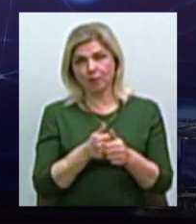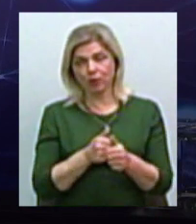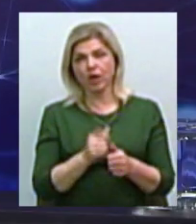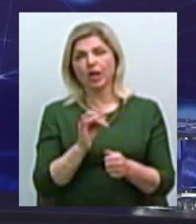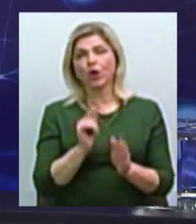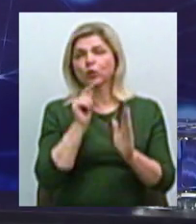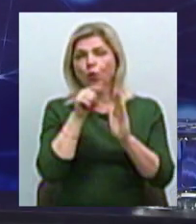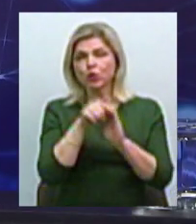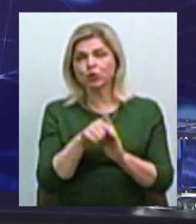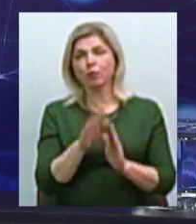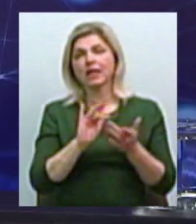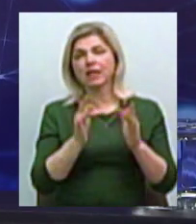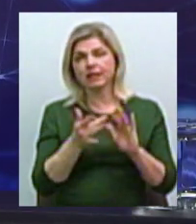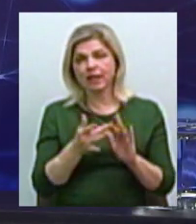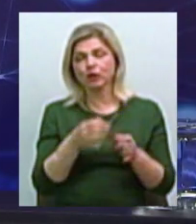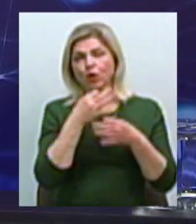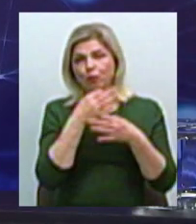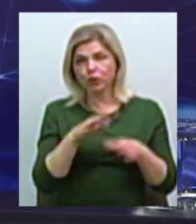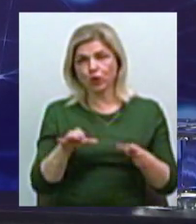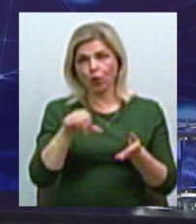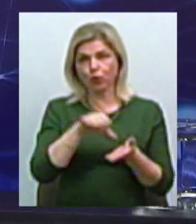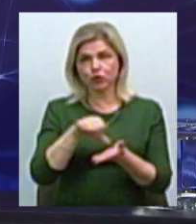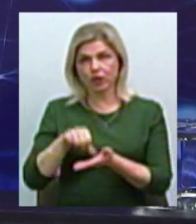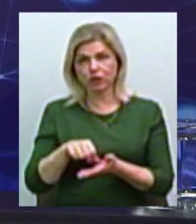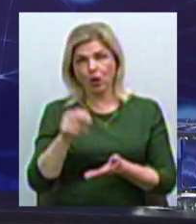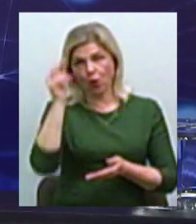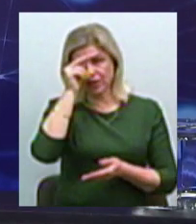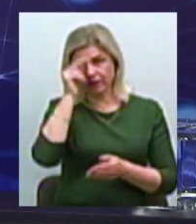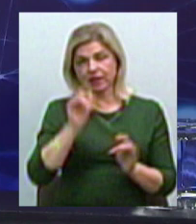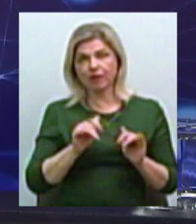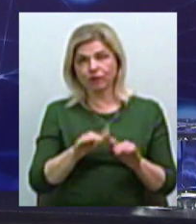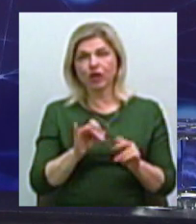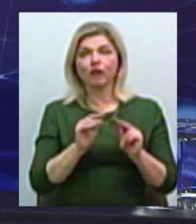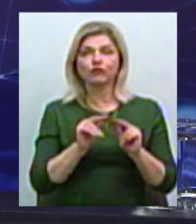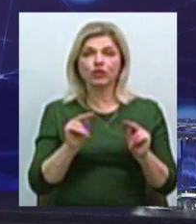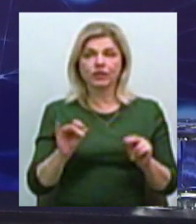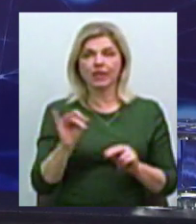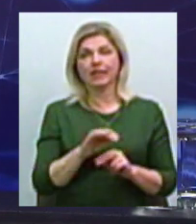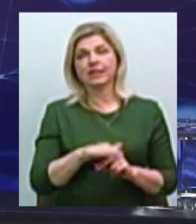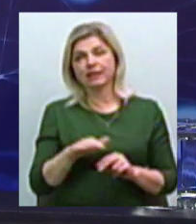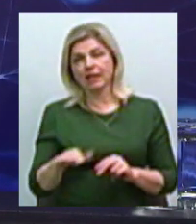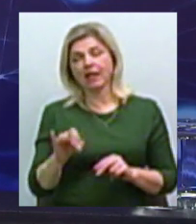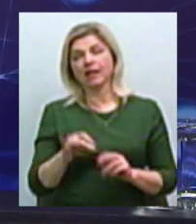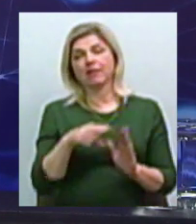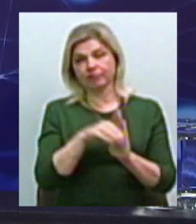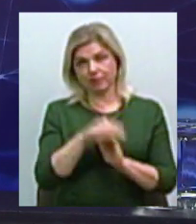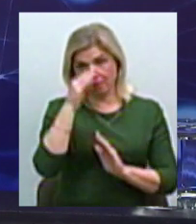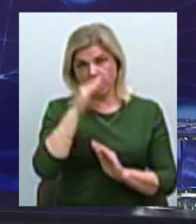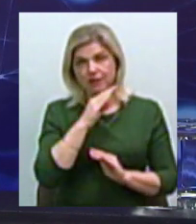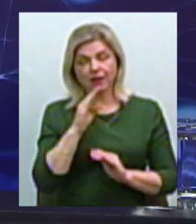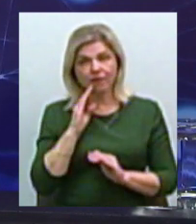інтернету будь-яких учасників освітнього процесу, тобто і вчителів, і дітей, і батьків.